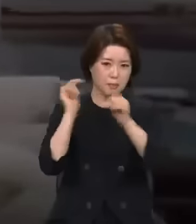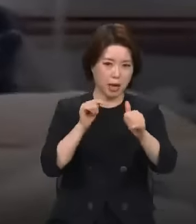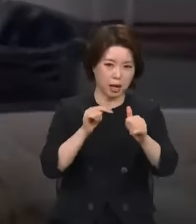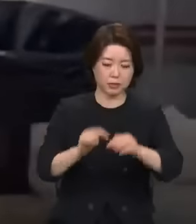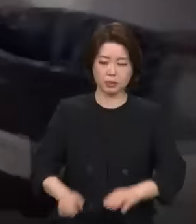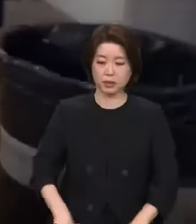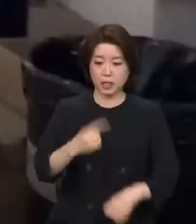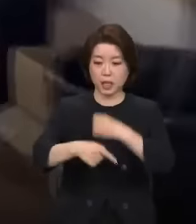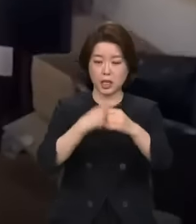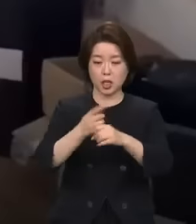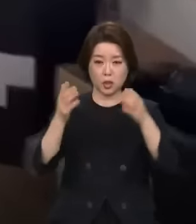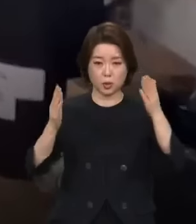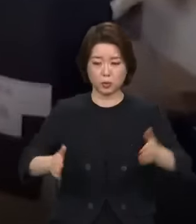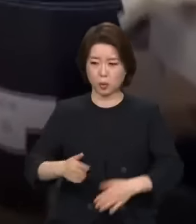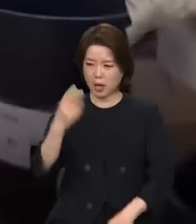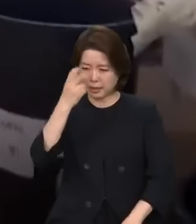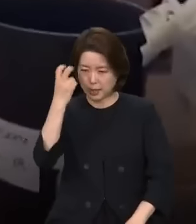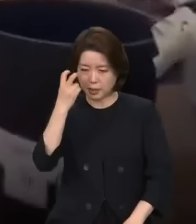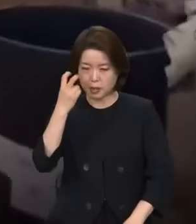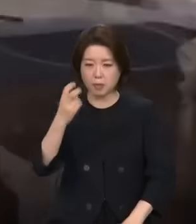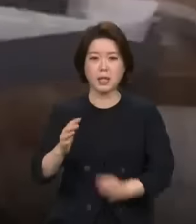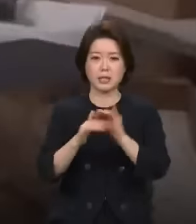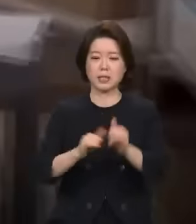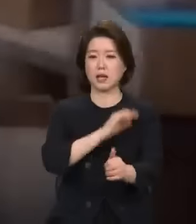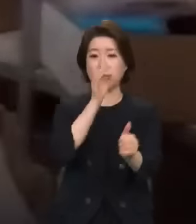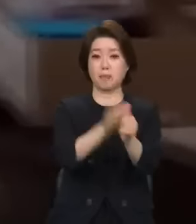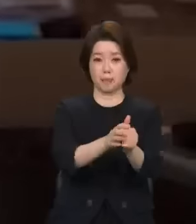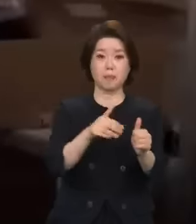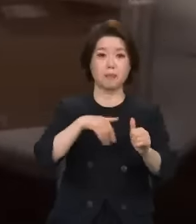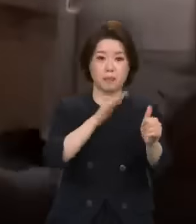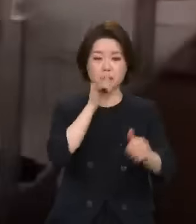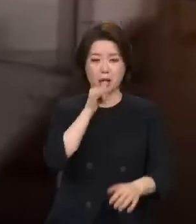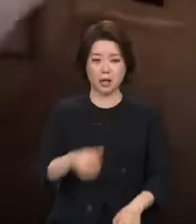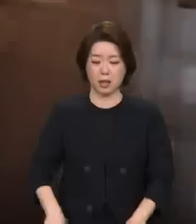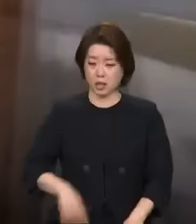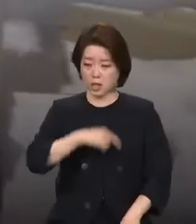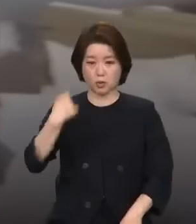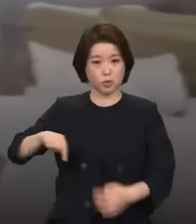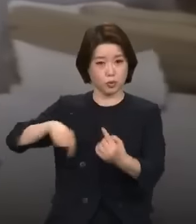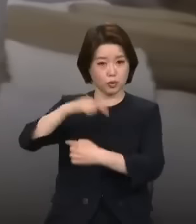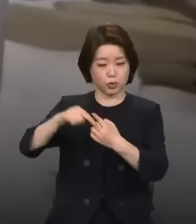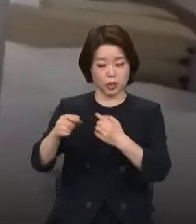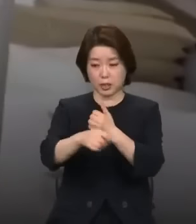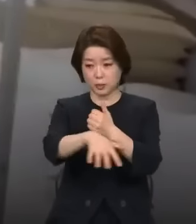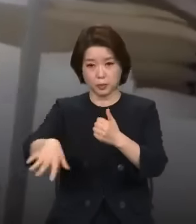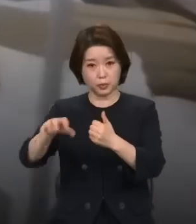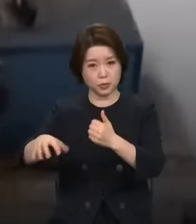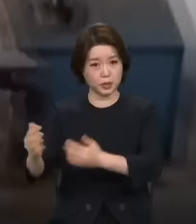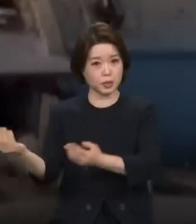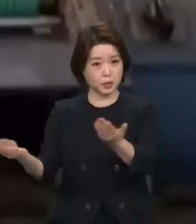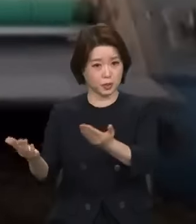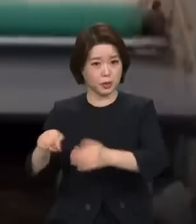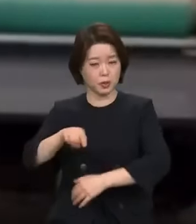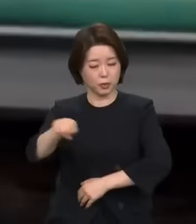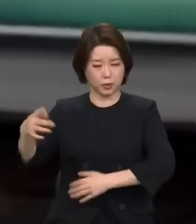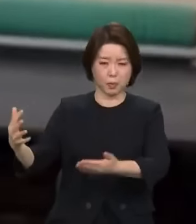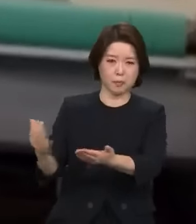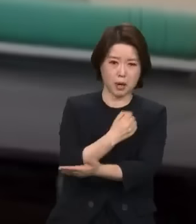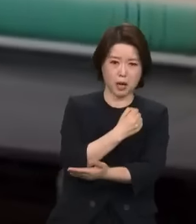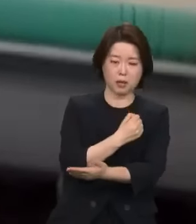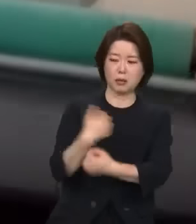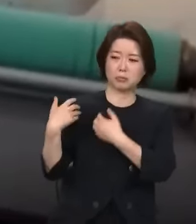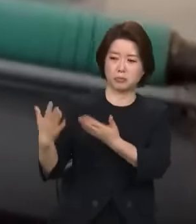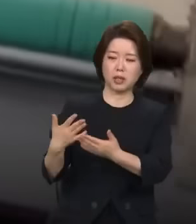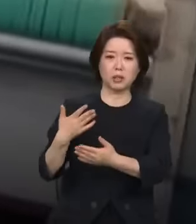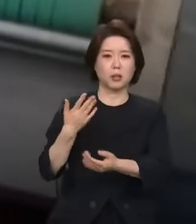업체를 감독할 사법행정관을 임명했다고 보도했습니다. 중국인이 운영하는 하청업체의 노동 착취를 방치, 조장한